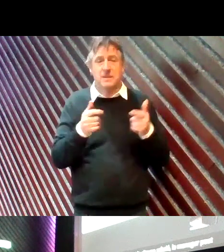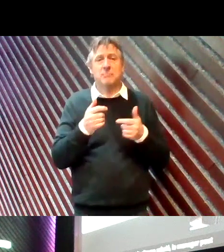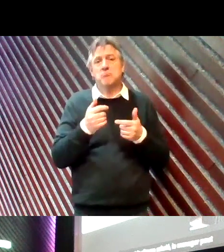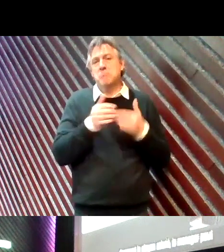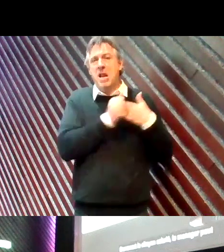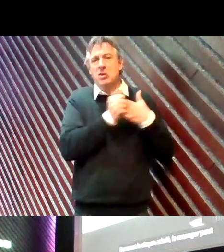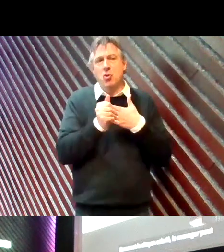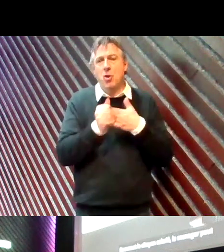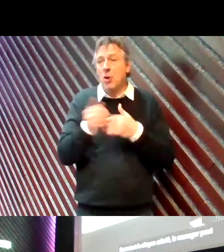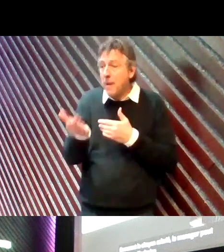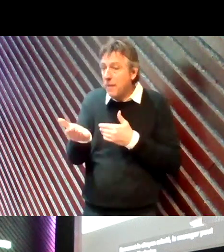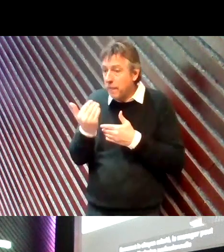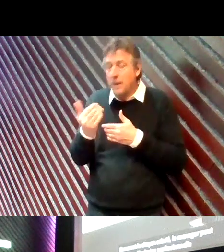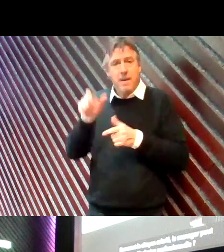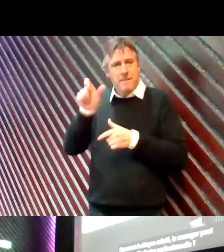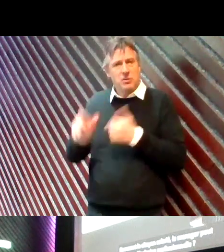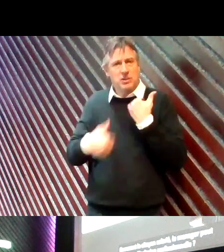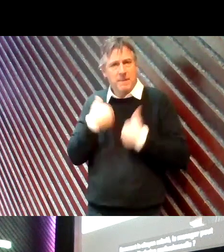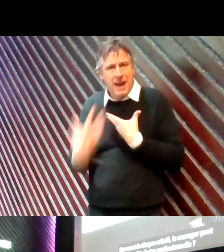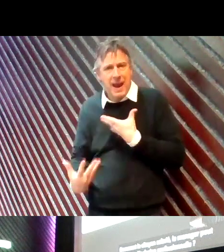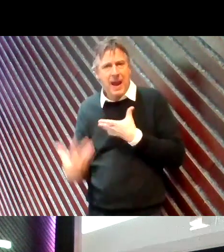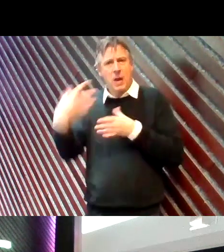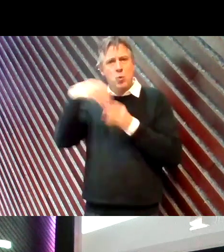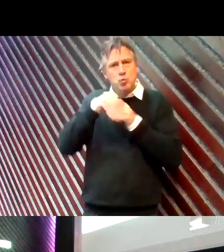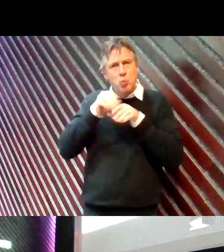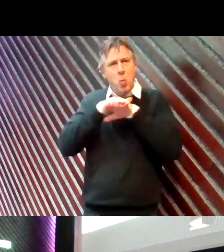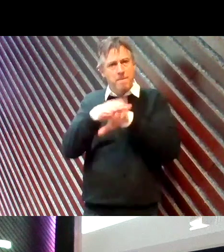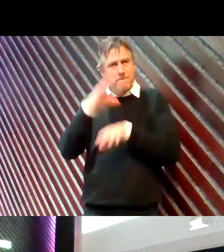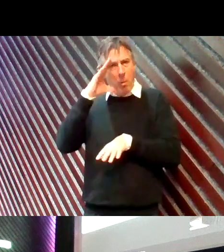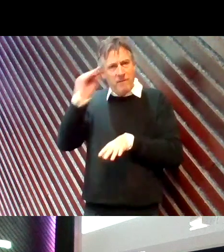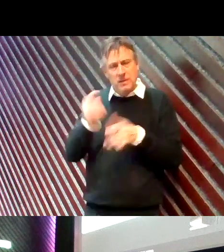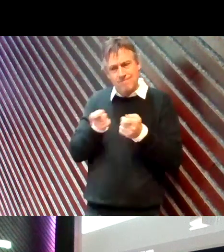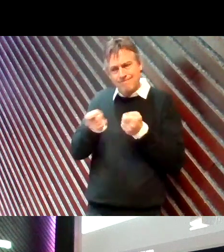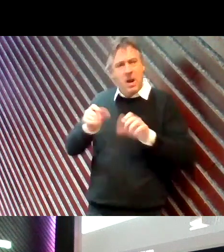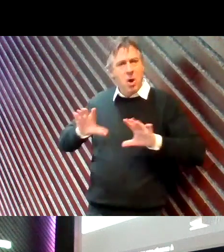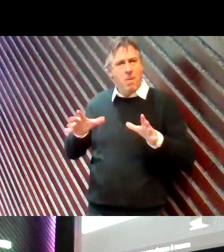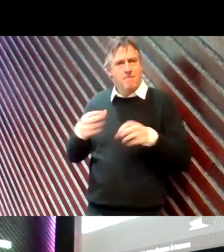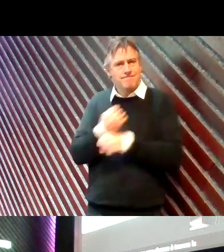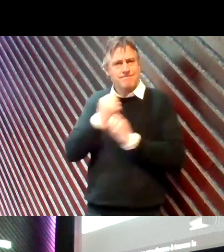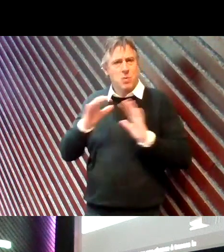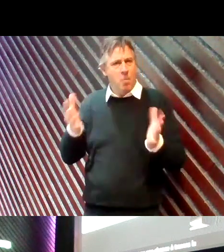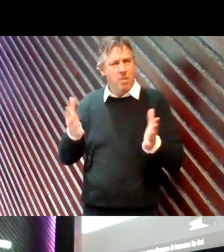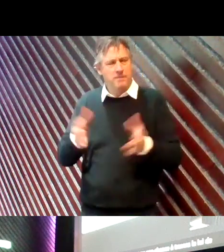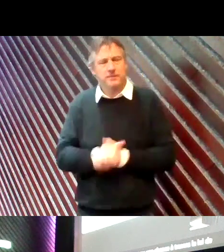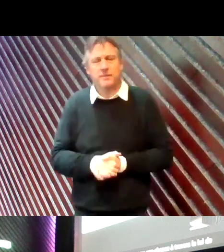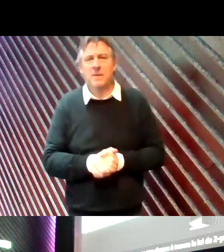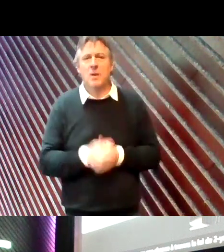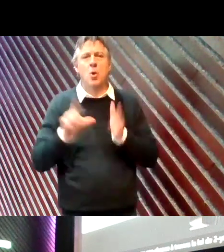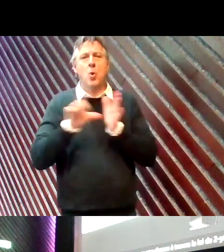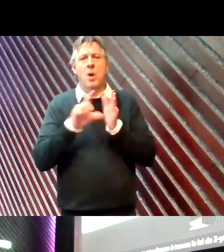professionnelle ? Nous avons eu quelque part une chance à travers la loi de 2018 et bien